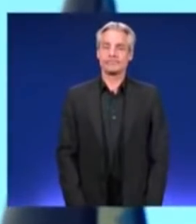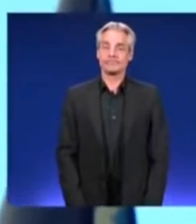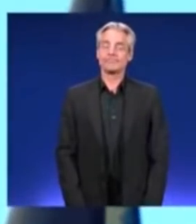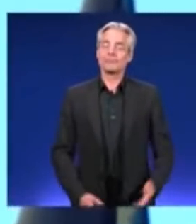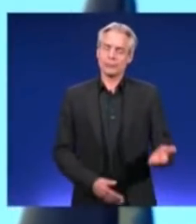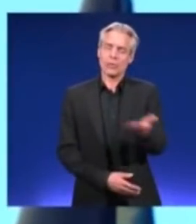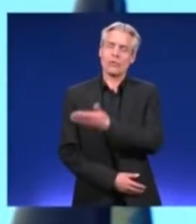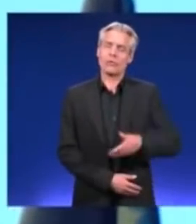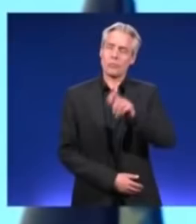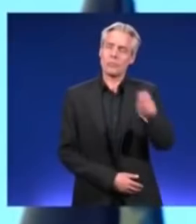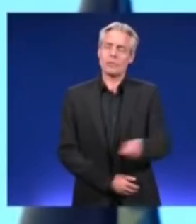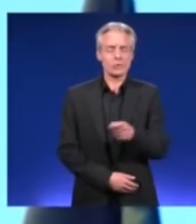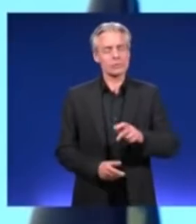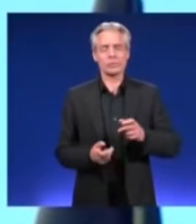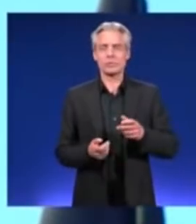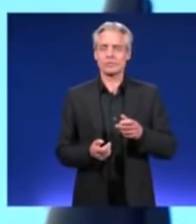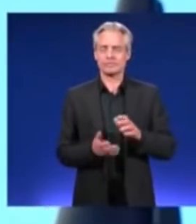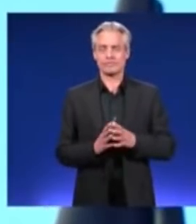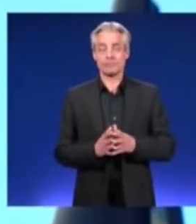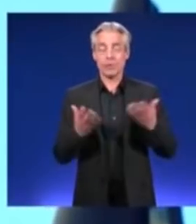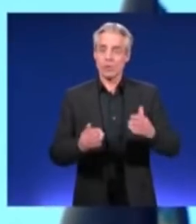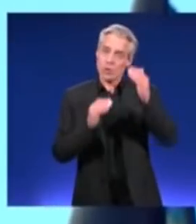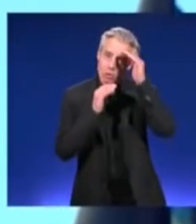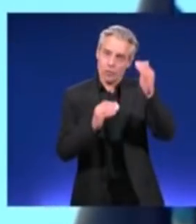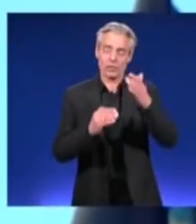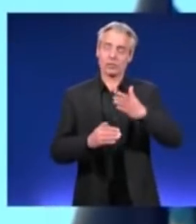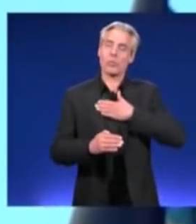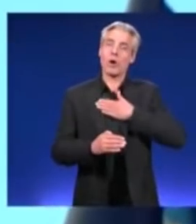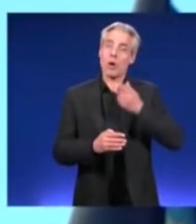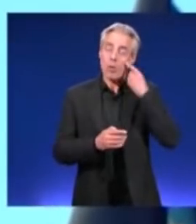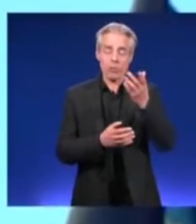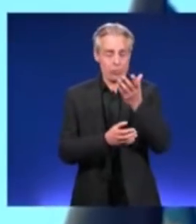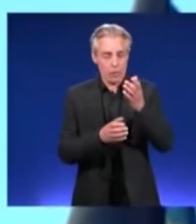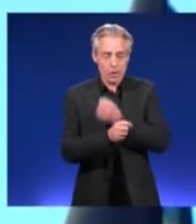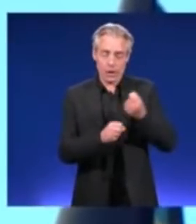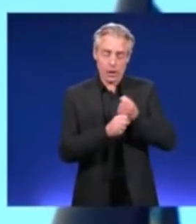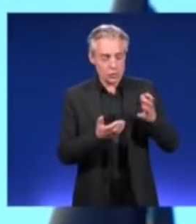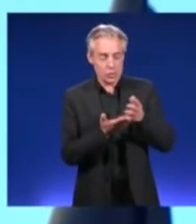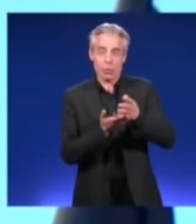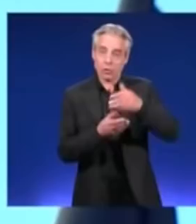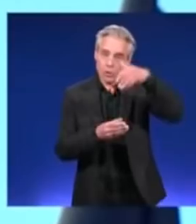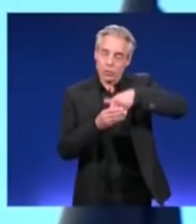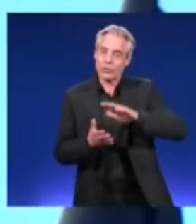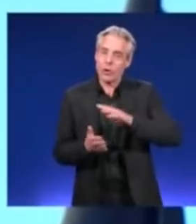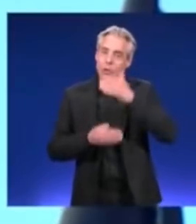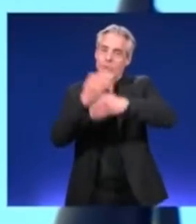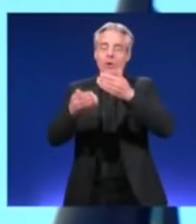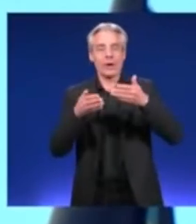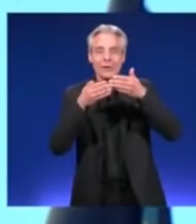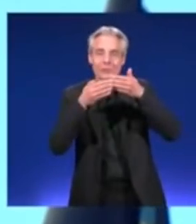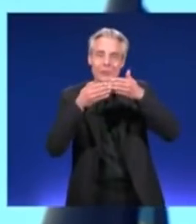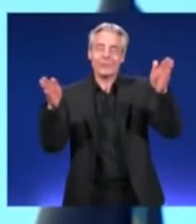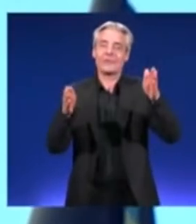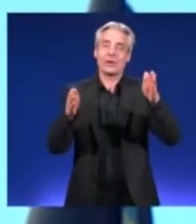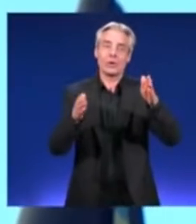Vous pouvez, toutes et tous, compter sur moi pour mettre en œuvre ce projet de progrès, d'ouverture